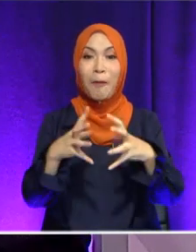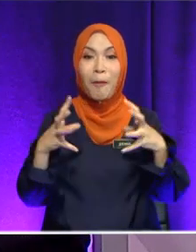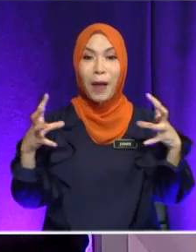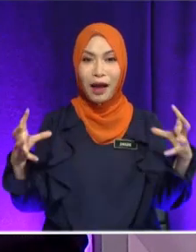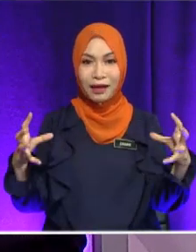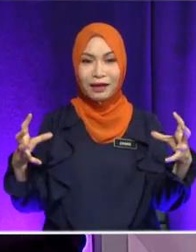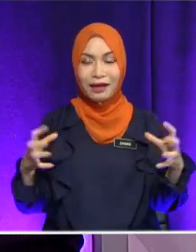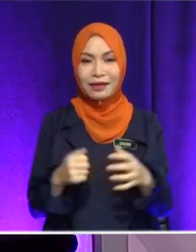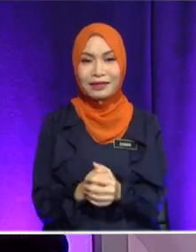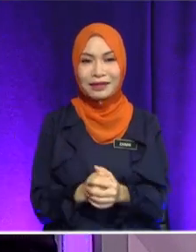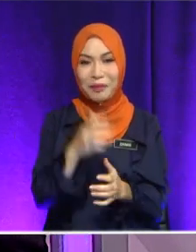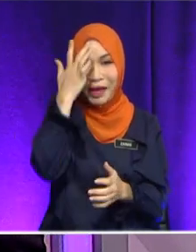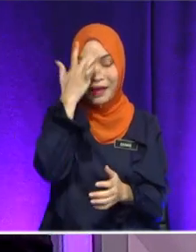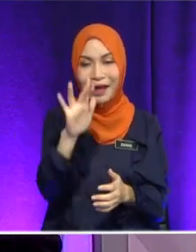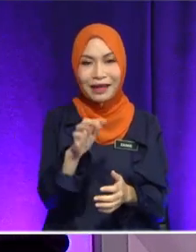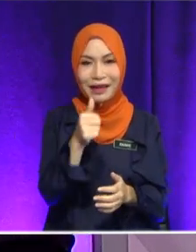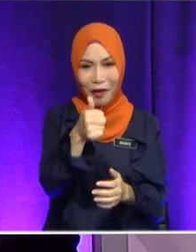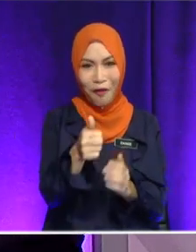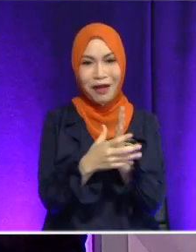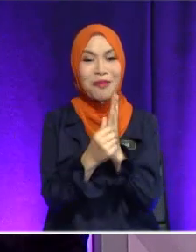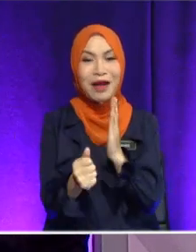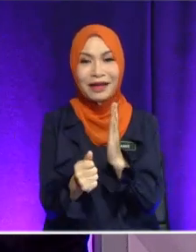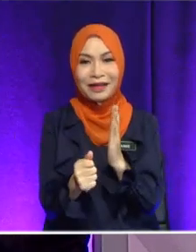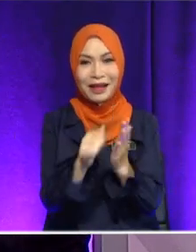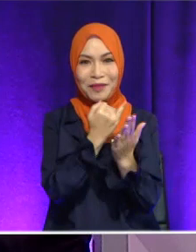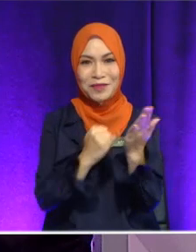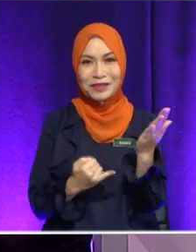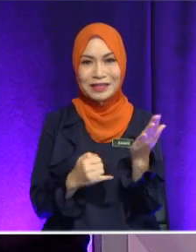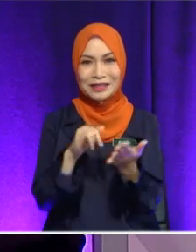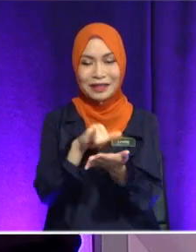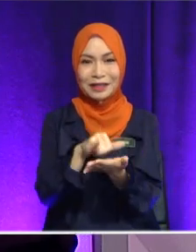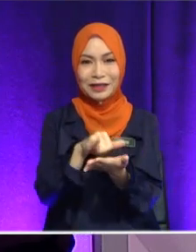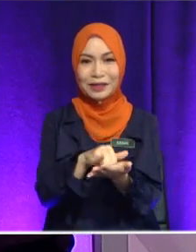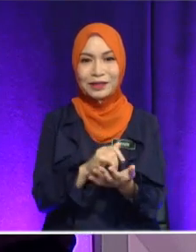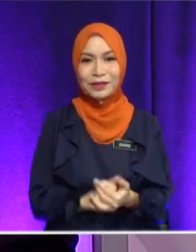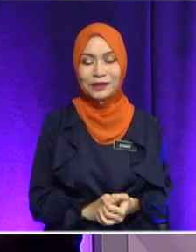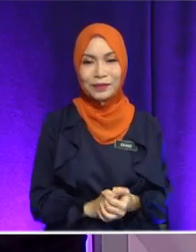pekerja yang terkenal ini juga dalam kalori itu kan dalam qsm maksudnya